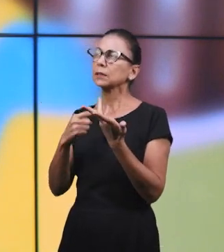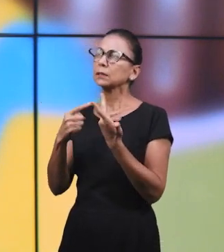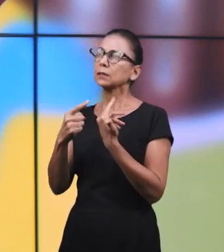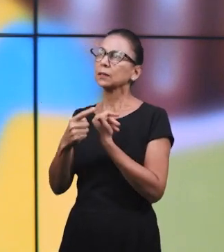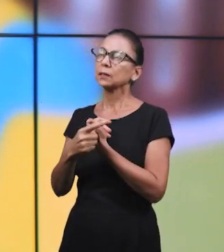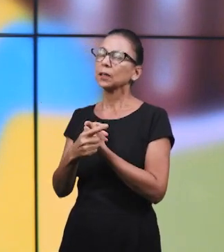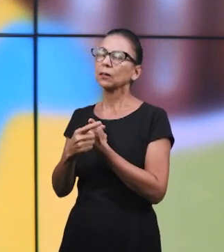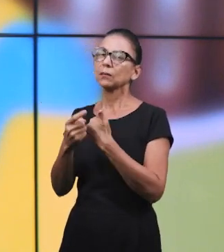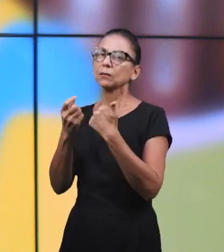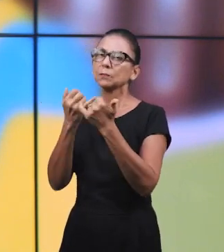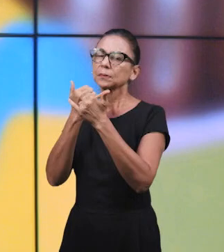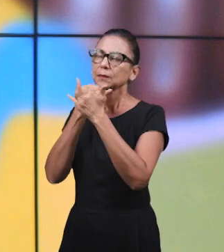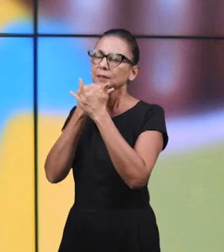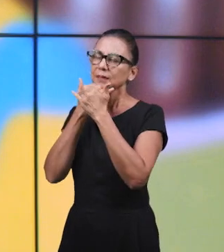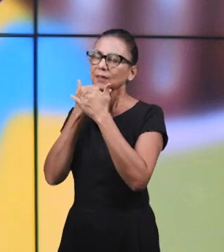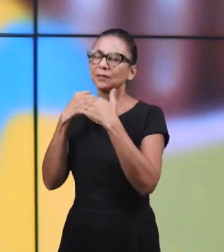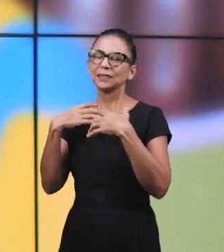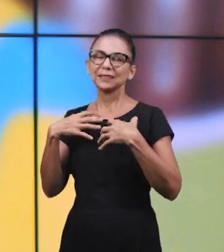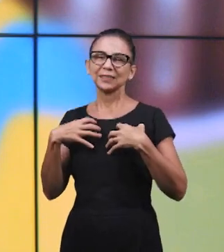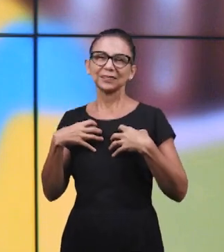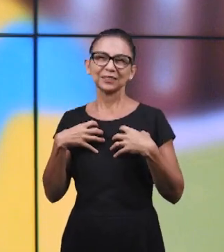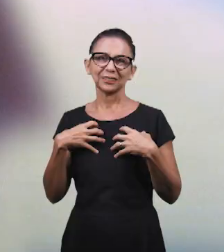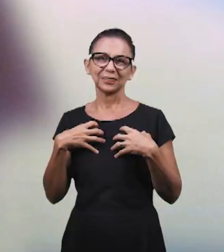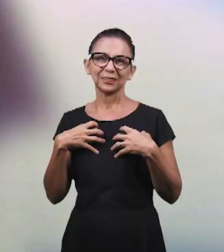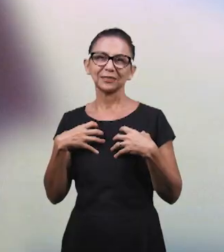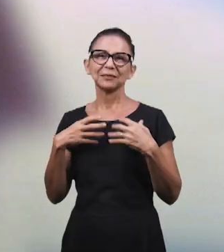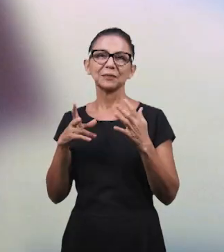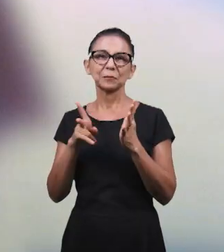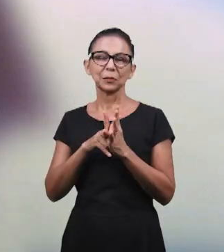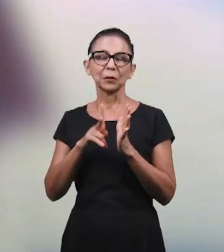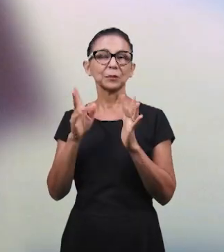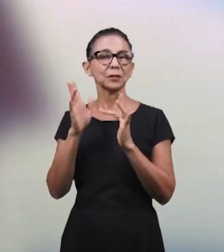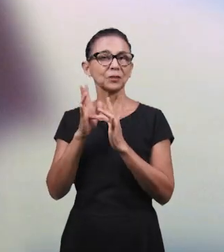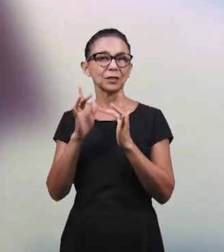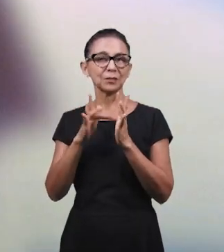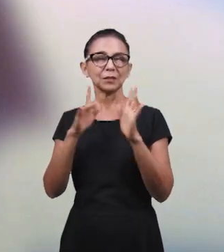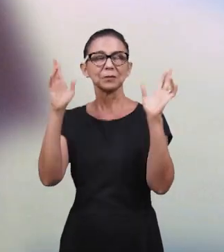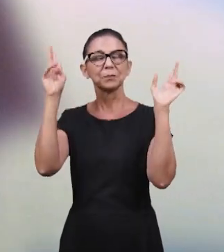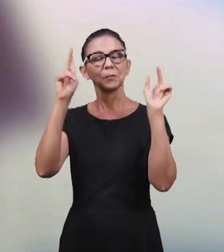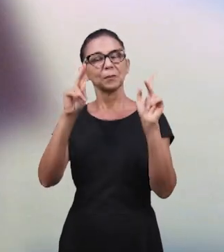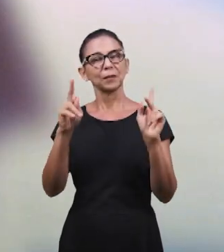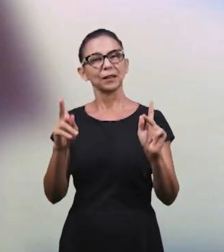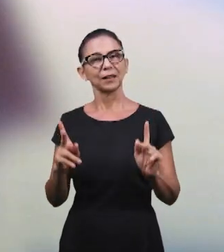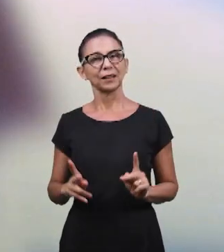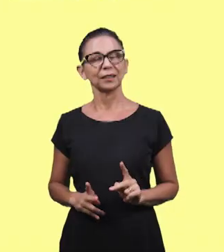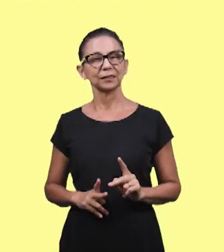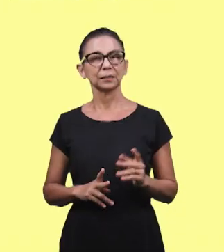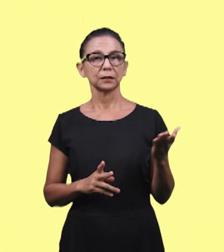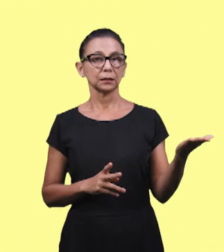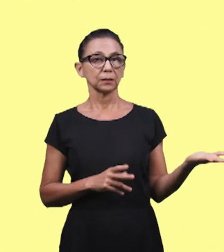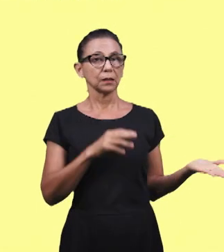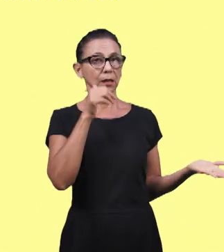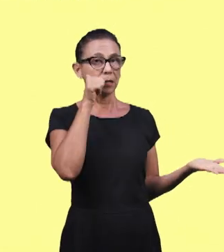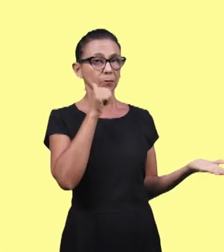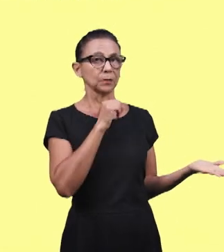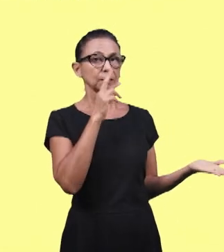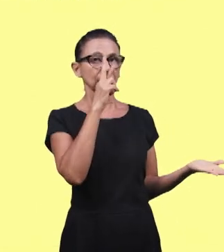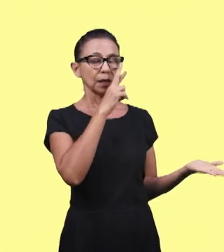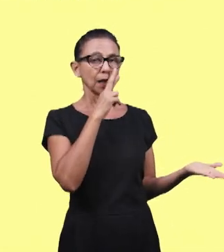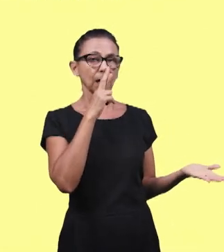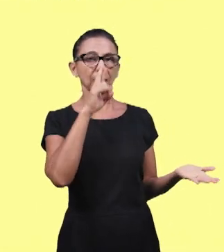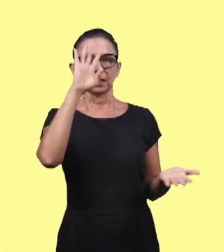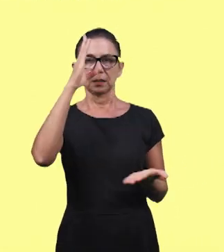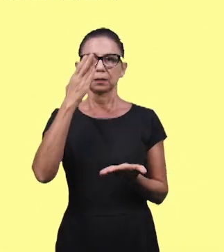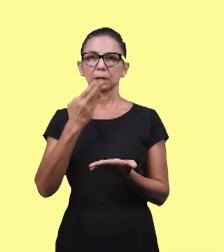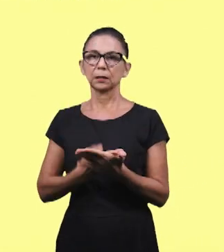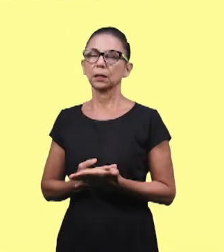mettre en sincérité votre vie devant le Seigneur. Nous sentons le pardon, la paix que seulement Jésus peut nous donner. Rahab, par